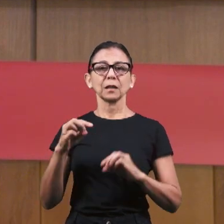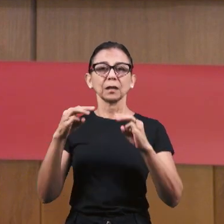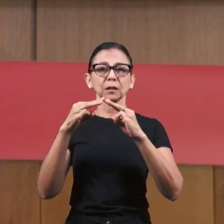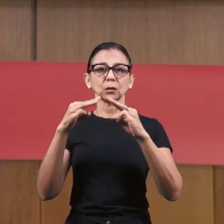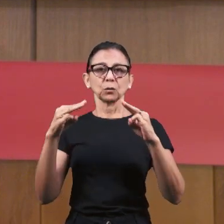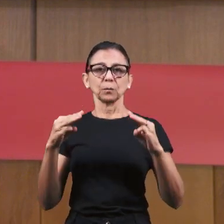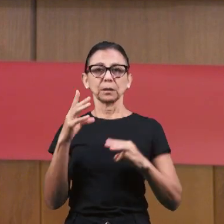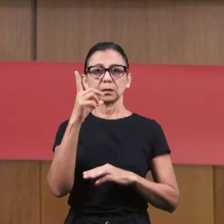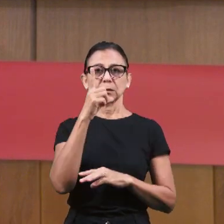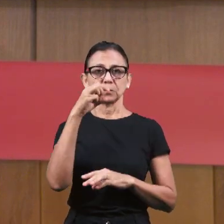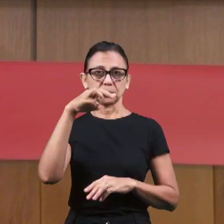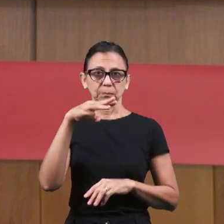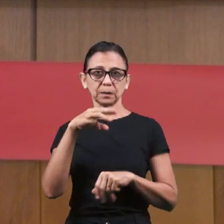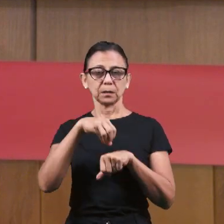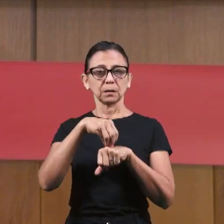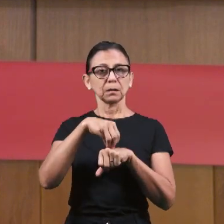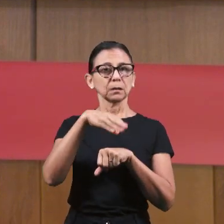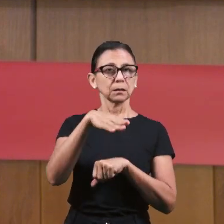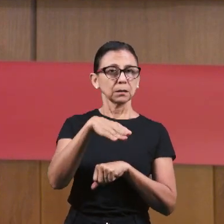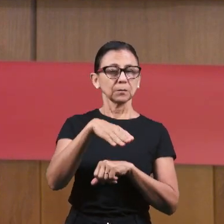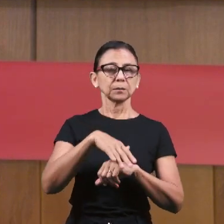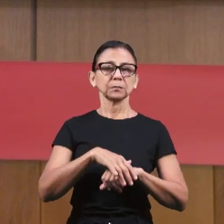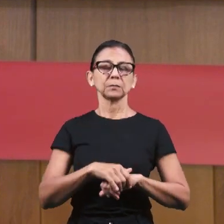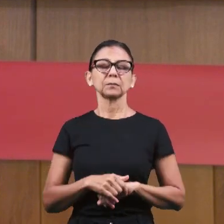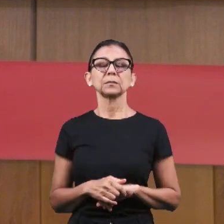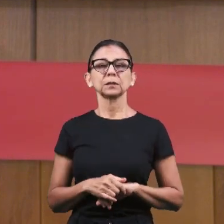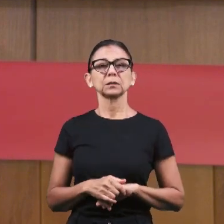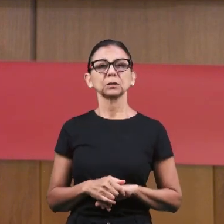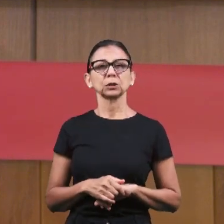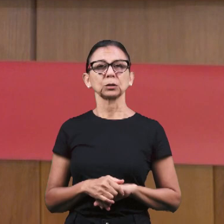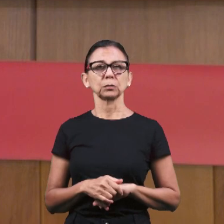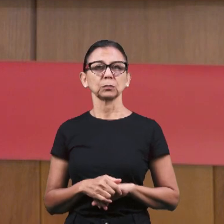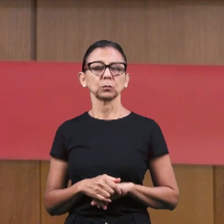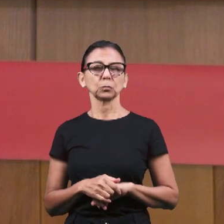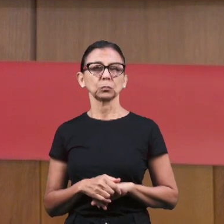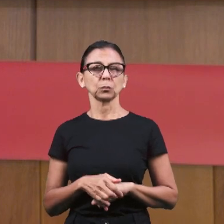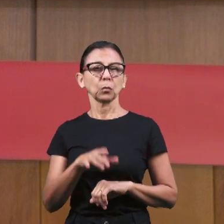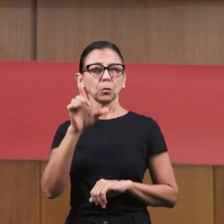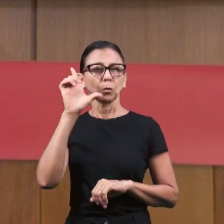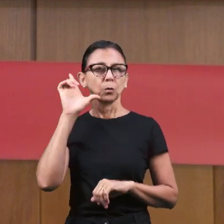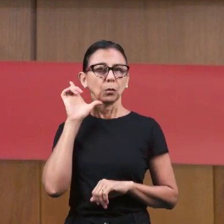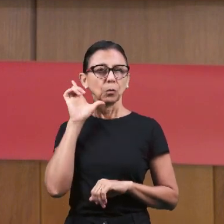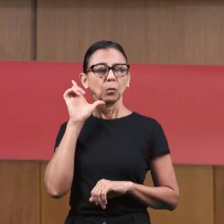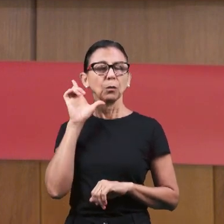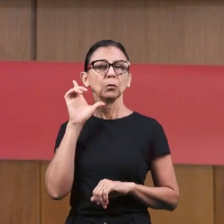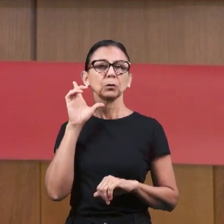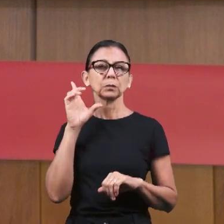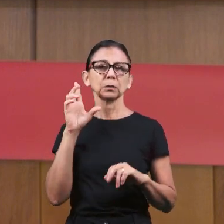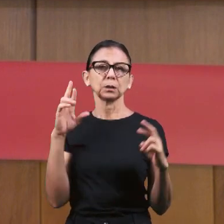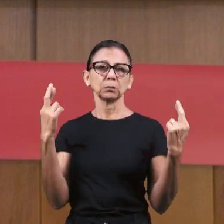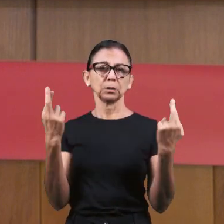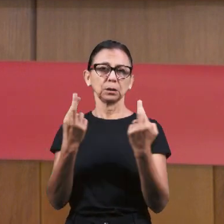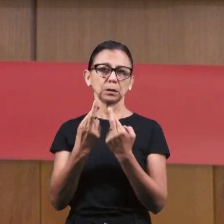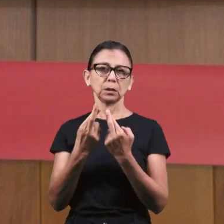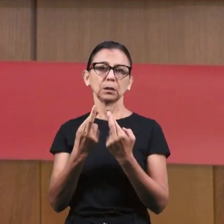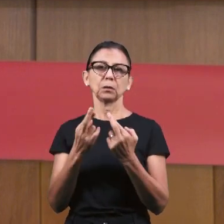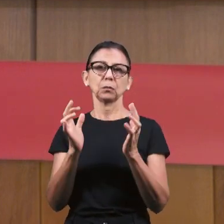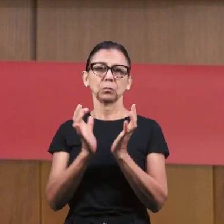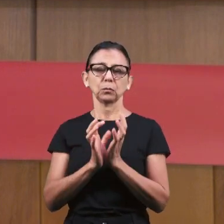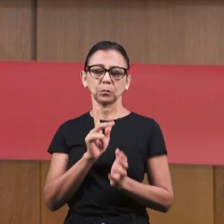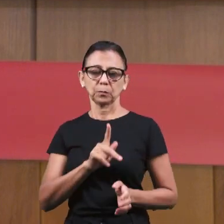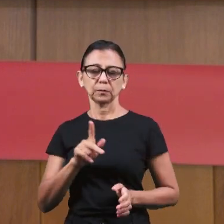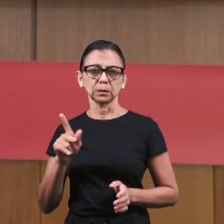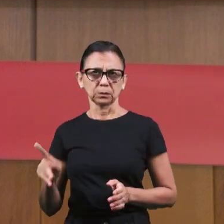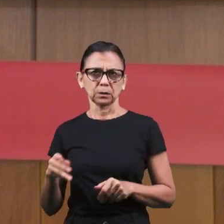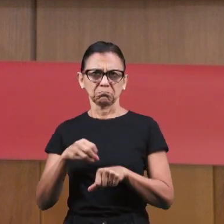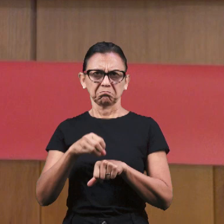notre Manaïm Domingos Martins, et où nous avons eu hier une réunion, une rencontre avec le professeur,